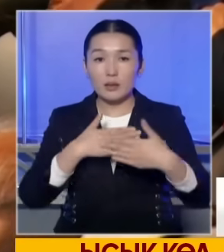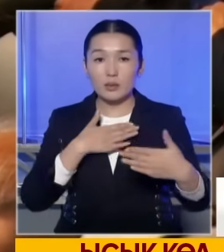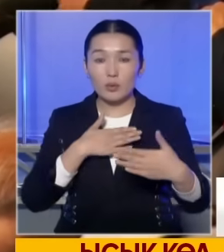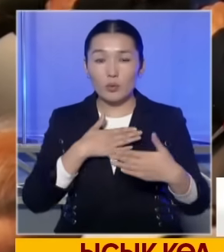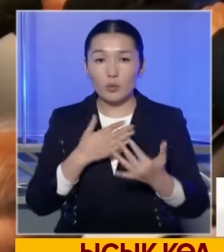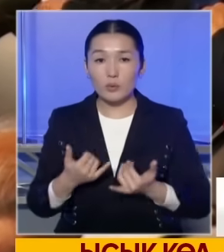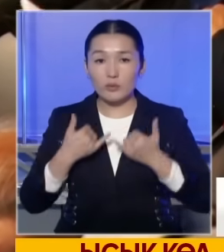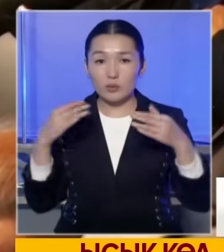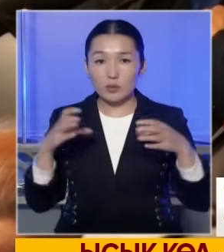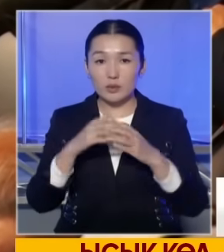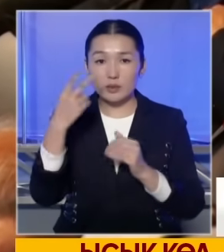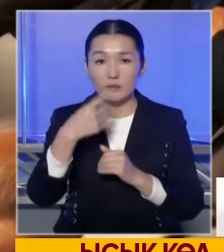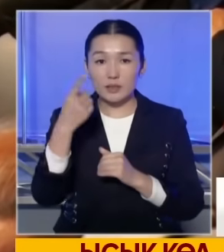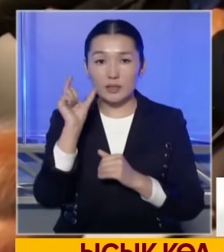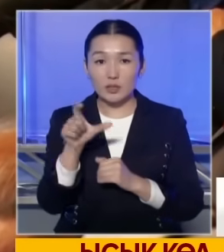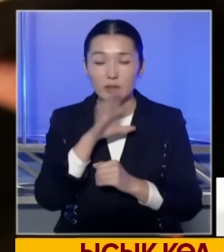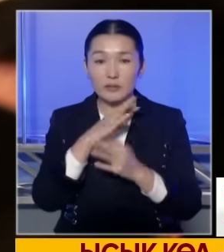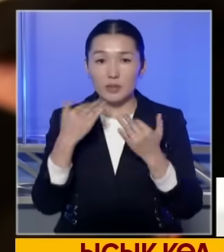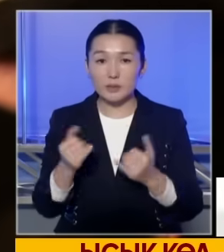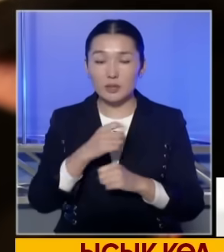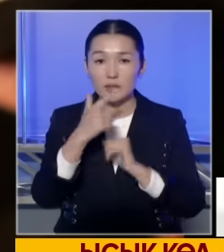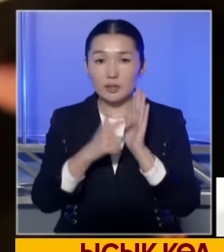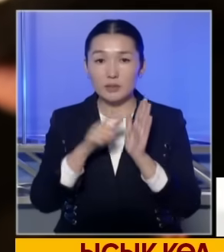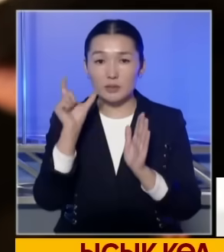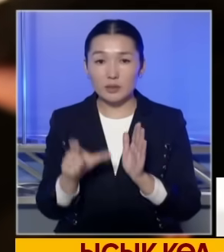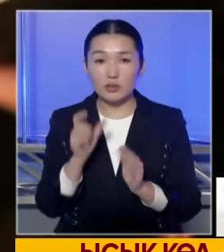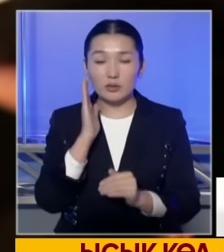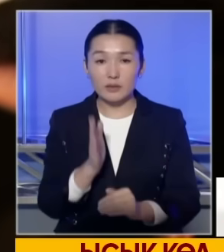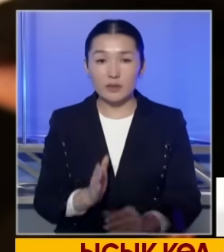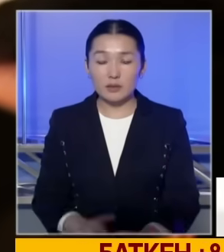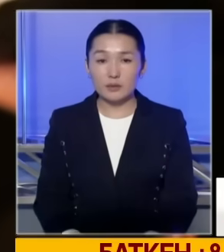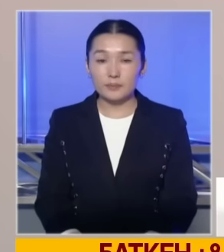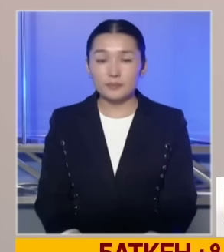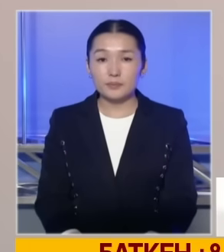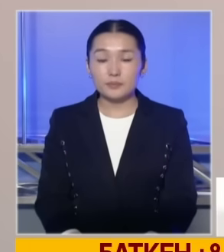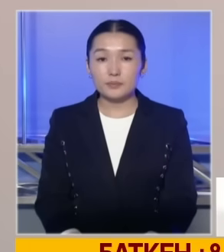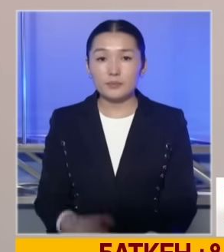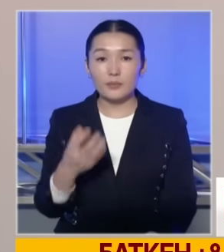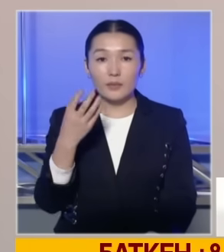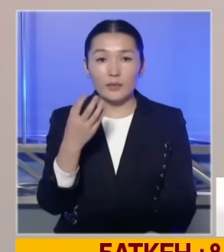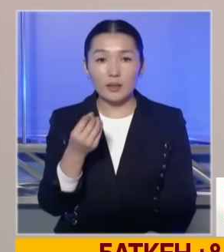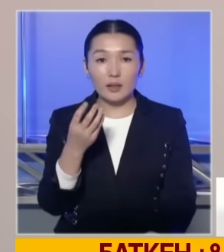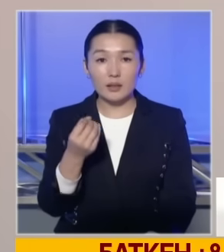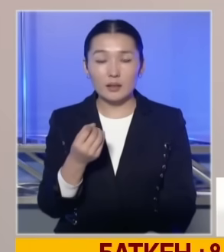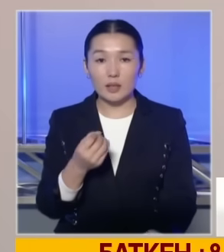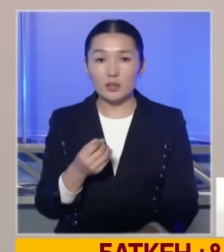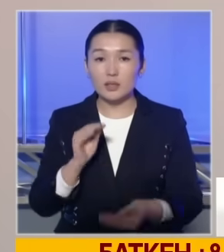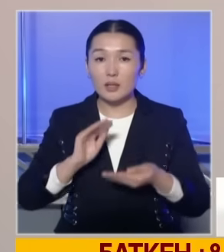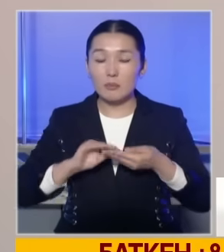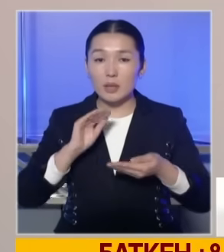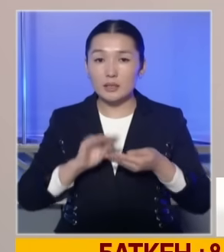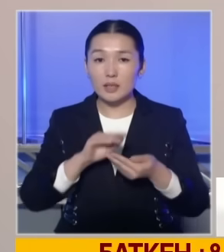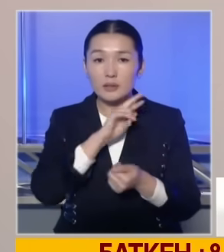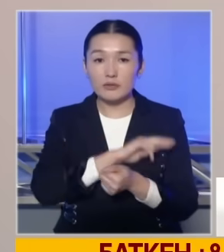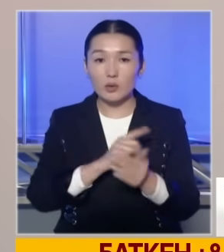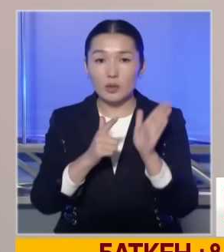21 кишиден турса, бул жолу 17 адамдан турган улуттук кеңеш болот. Андан сырткары дагы такай туруктуу негизде иштей турган